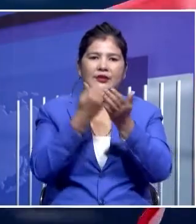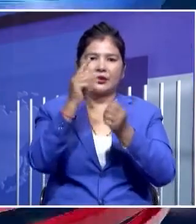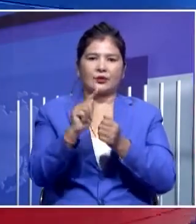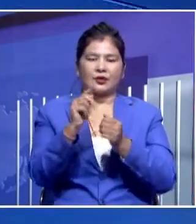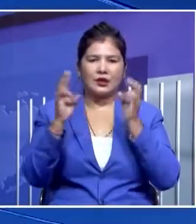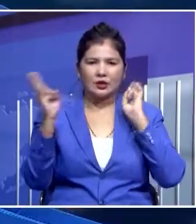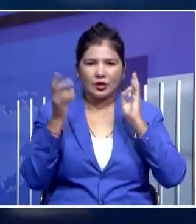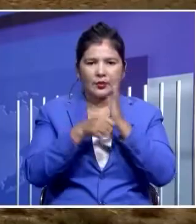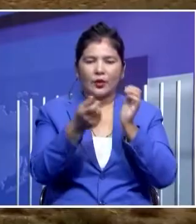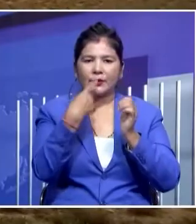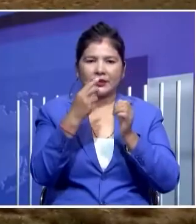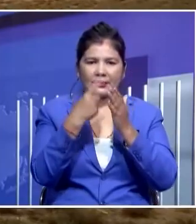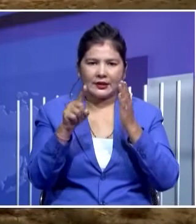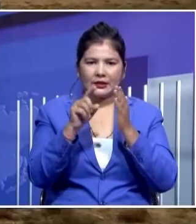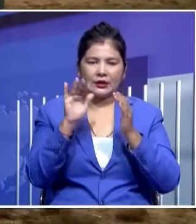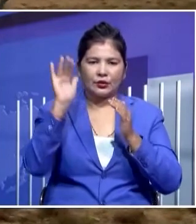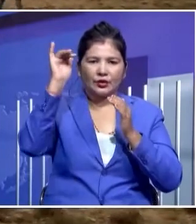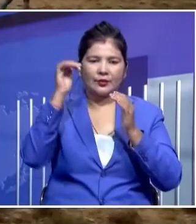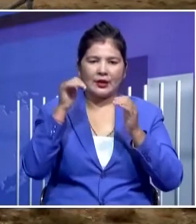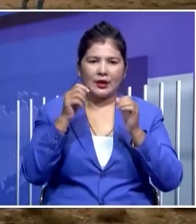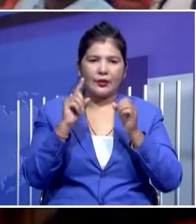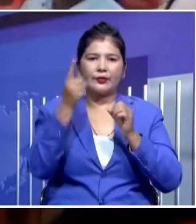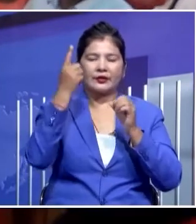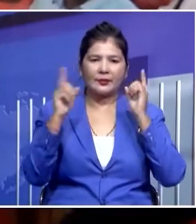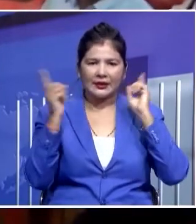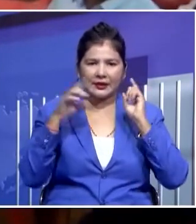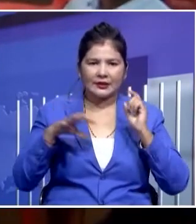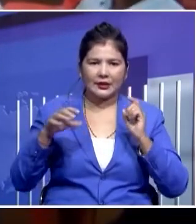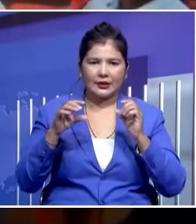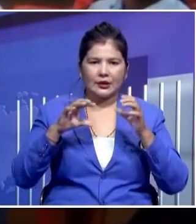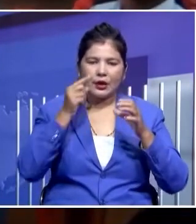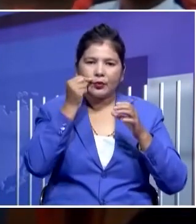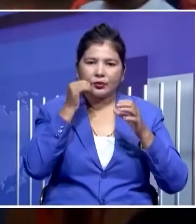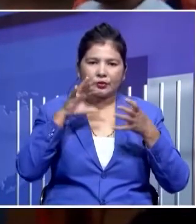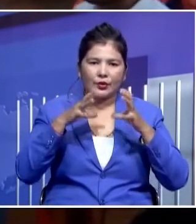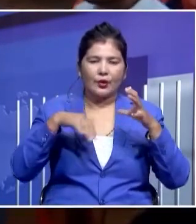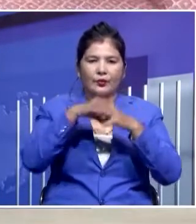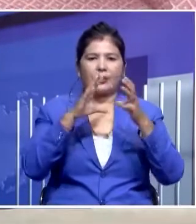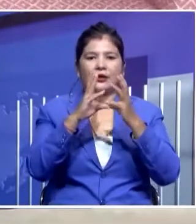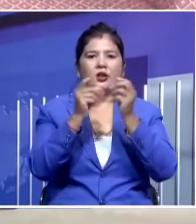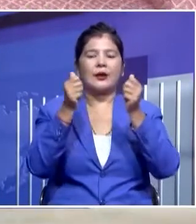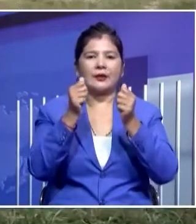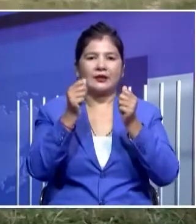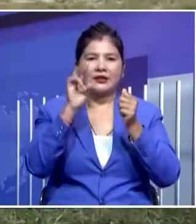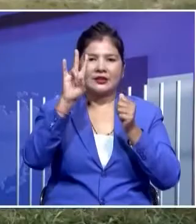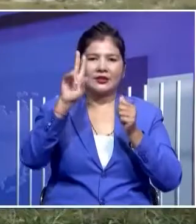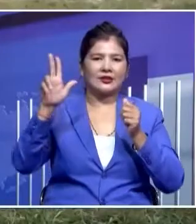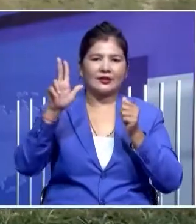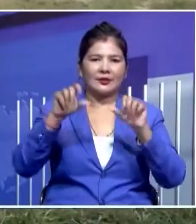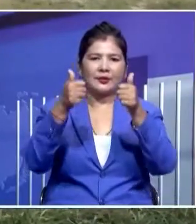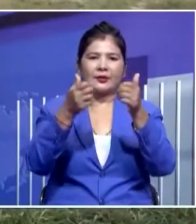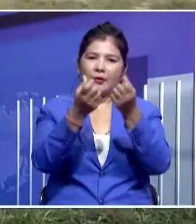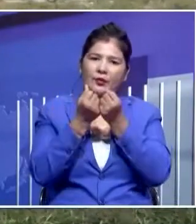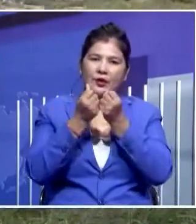जारी। र डोटीमा आयोजित प्रथम पालिका स्तरीय पुरुष फुटबल प्रतियोगिताको आज समापन। शिखर नगरपालिका उपाधि उचाल्न सफल।